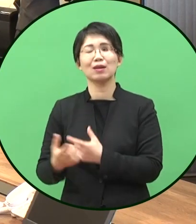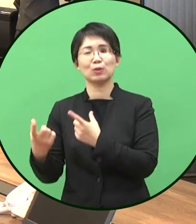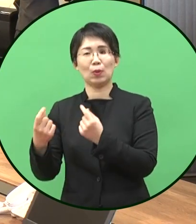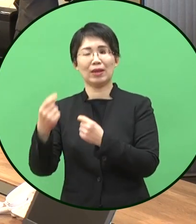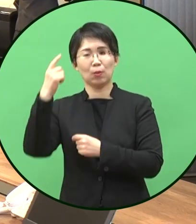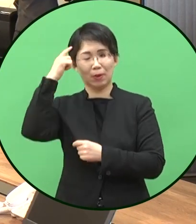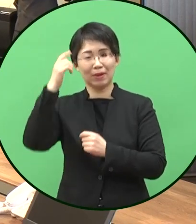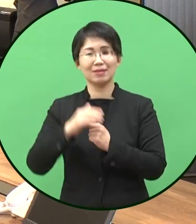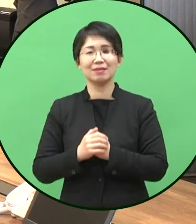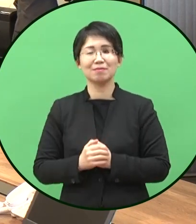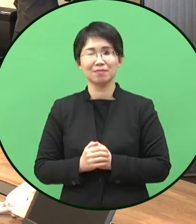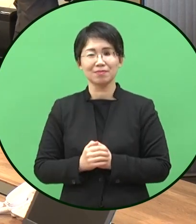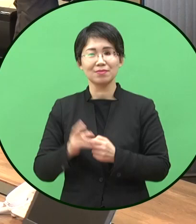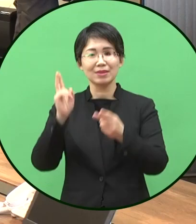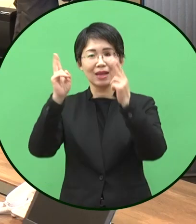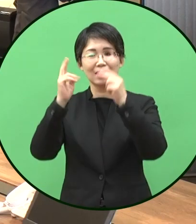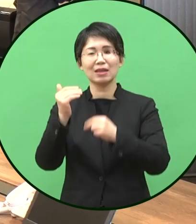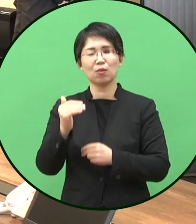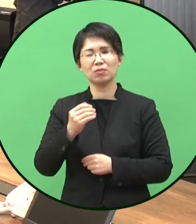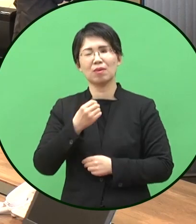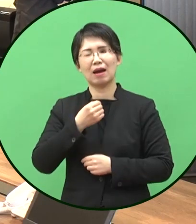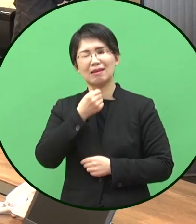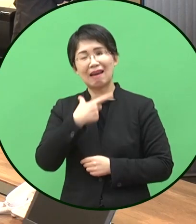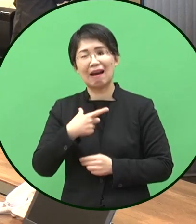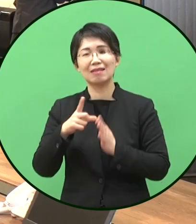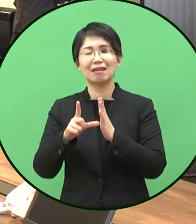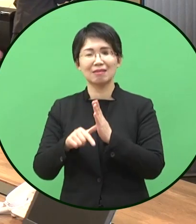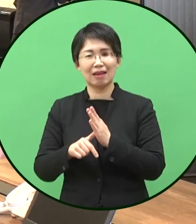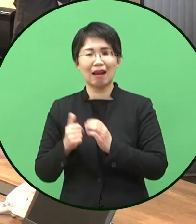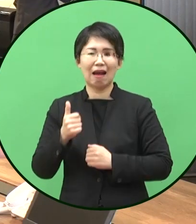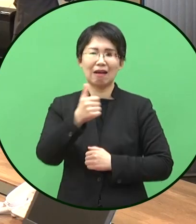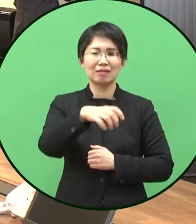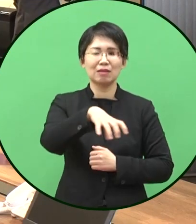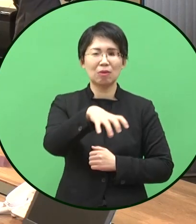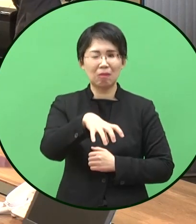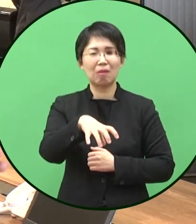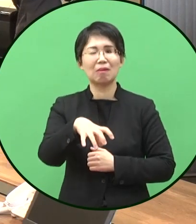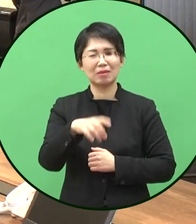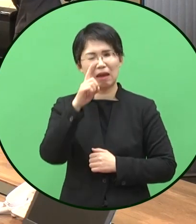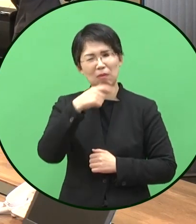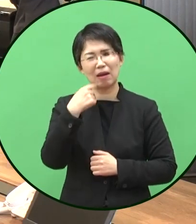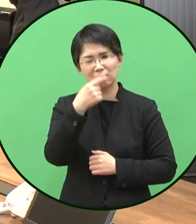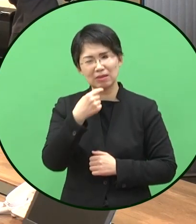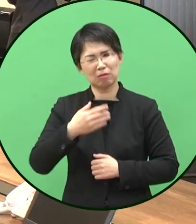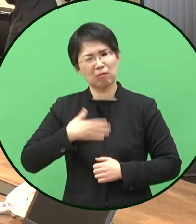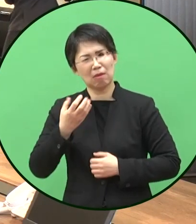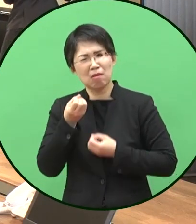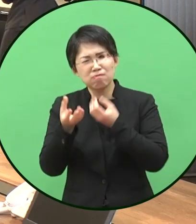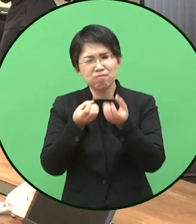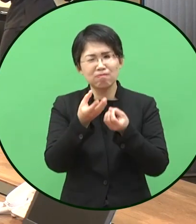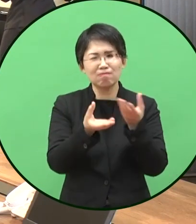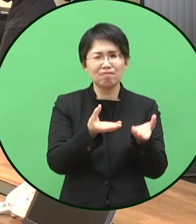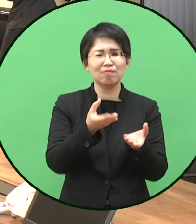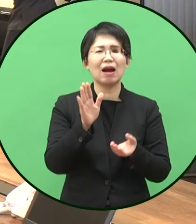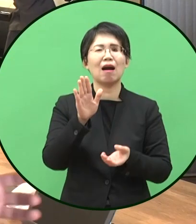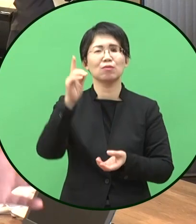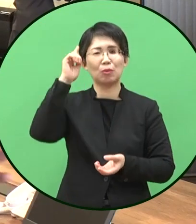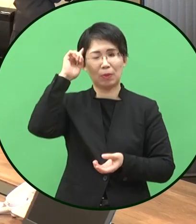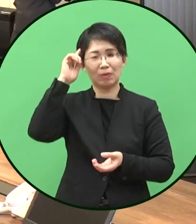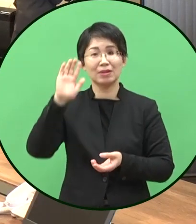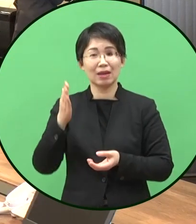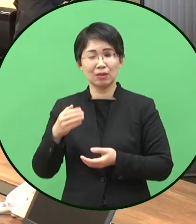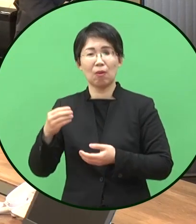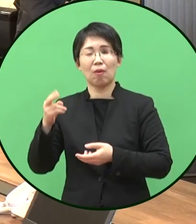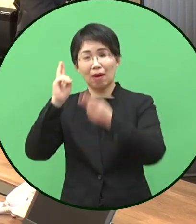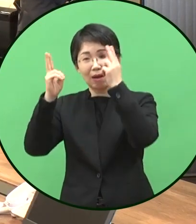思います。やっぱり会社のことを嫌いになるとやはりお客様先でもこの悪口を言ったりとか愚痴を言ったりするんですけれども会